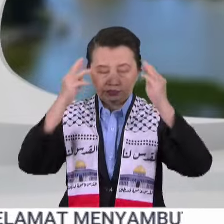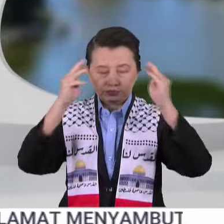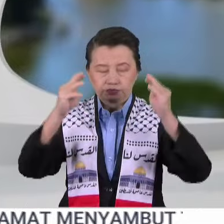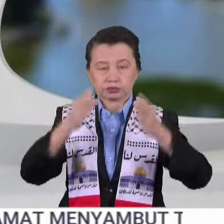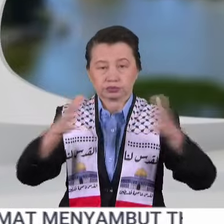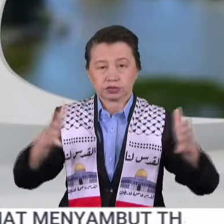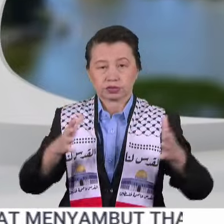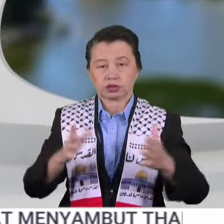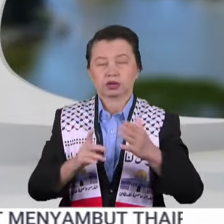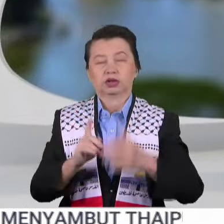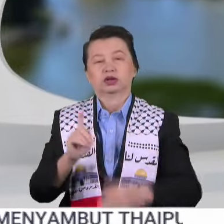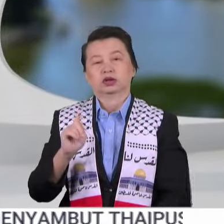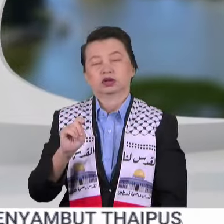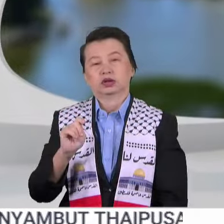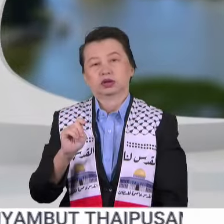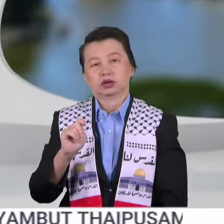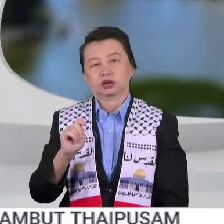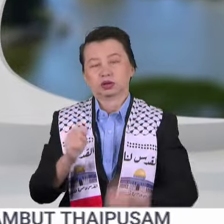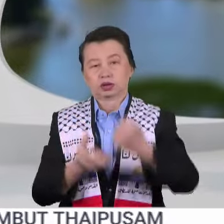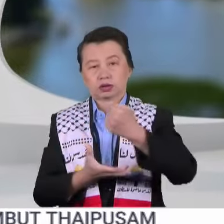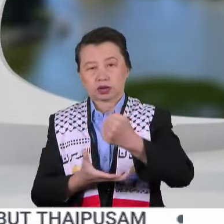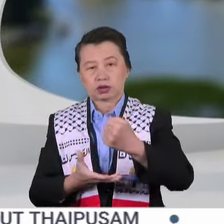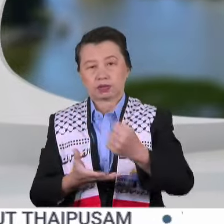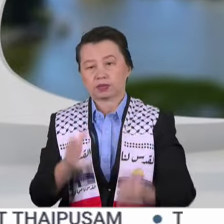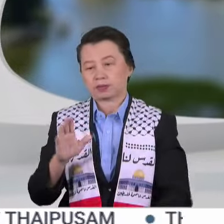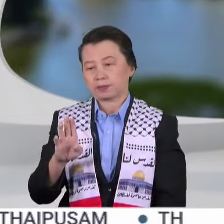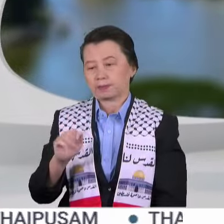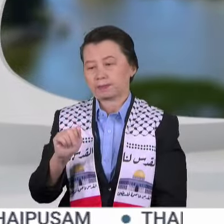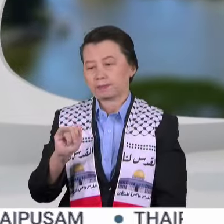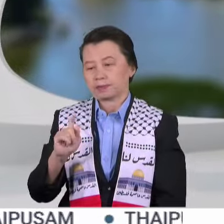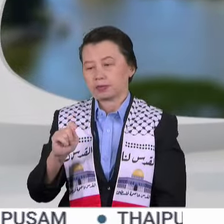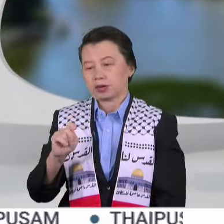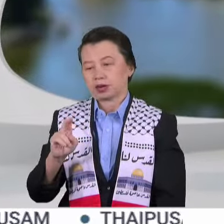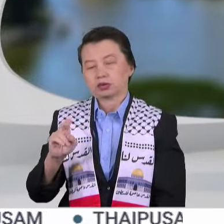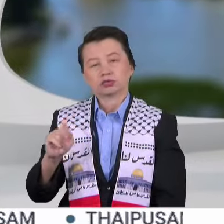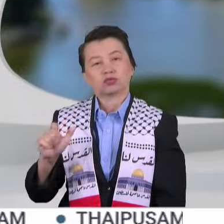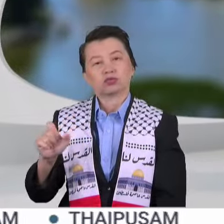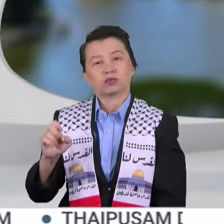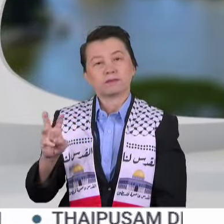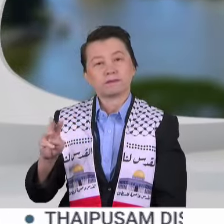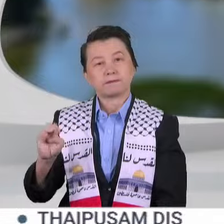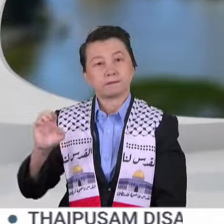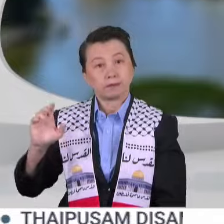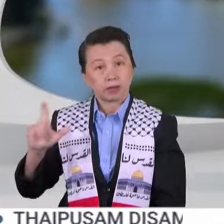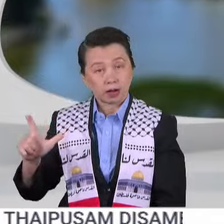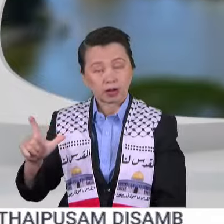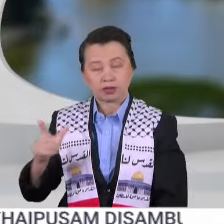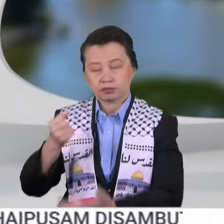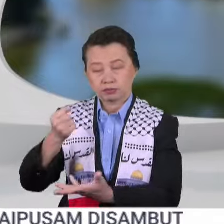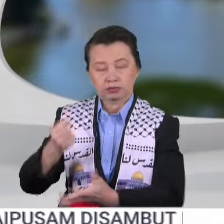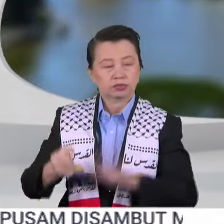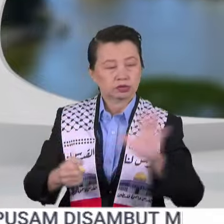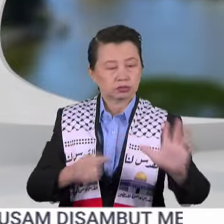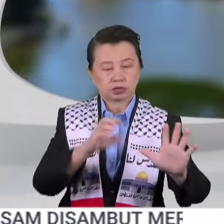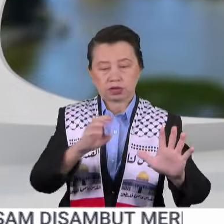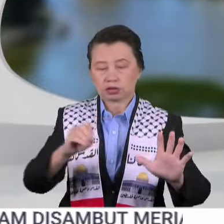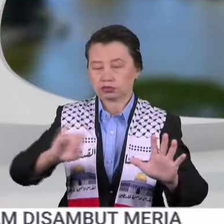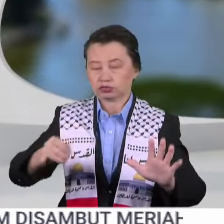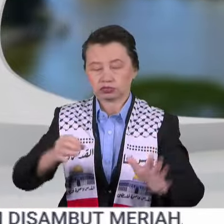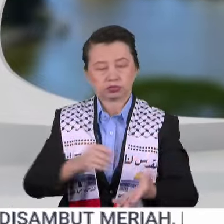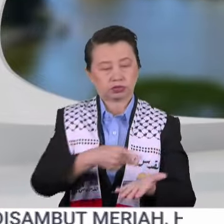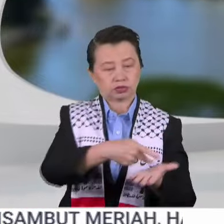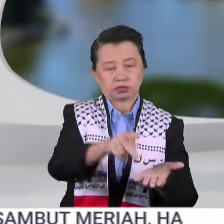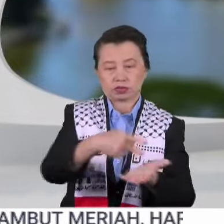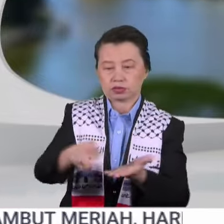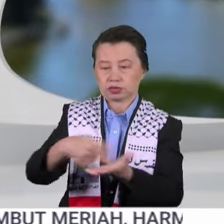Besar Tabung Baitul Mal Sarawak, Datuk Abang Muhammad Shibli Abang Muhammad Naili berkata, dari jumlah tersebut lebih 500 juta ringgit telah